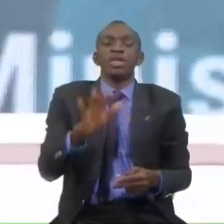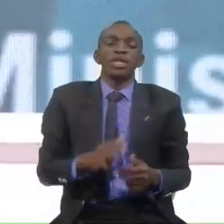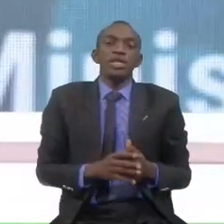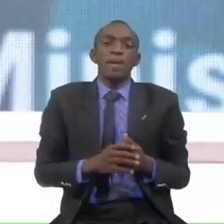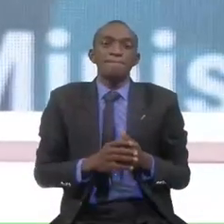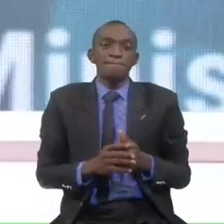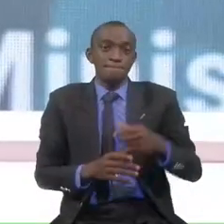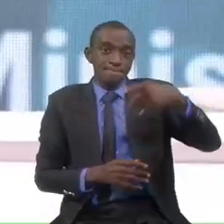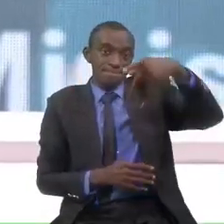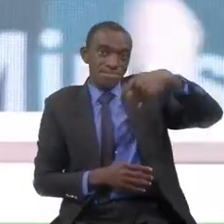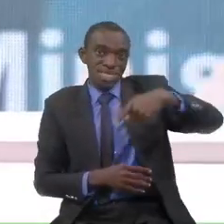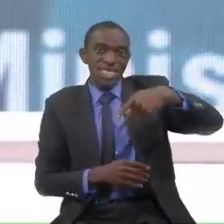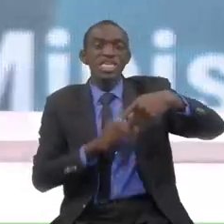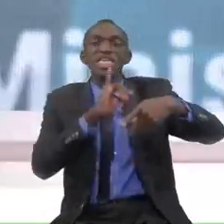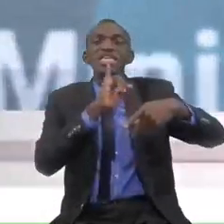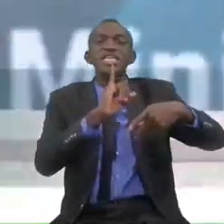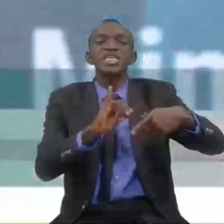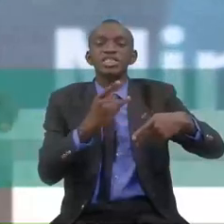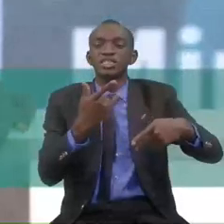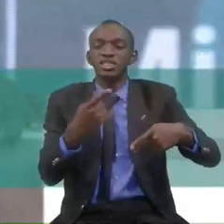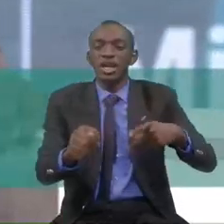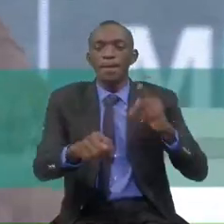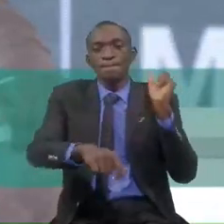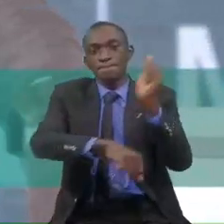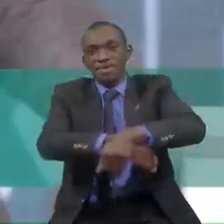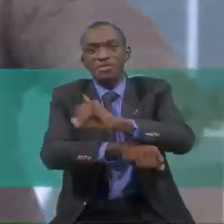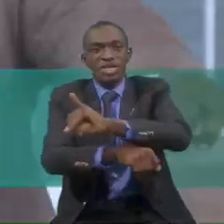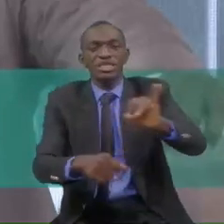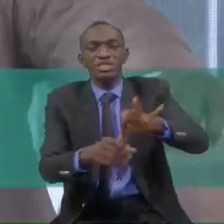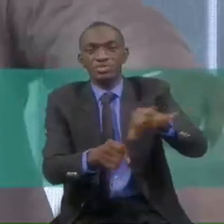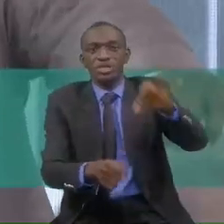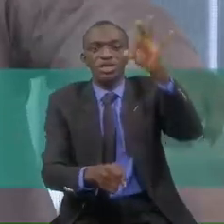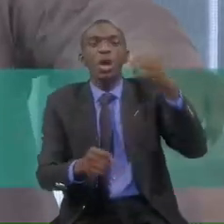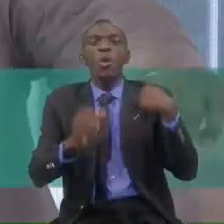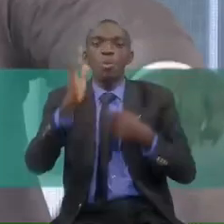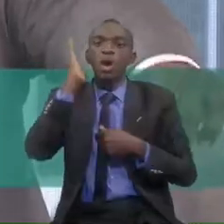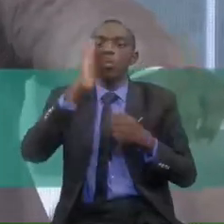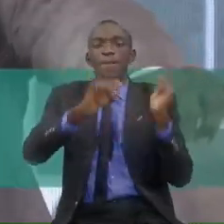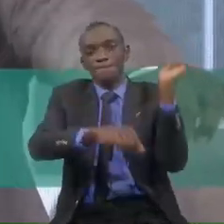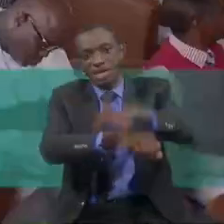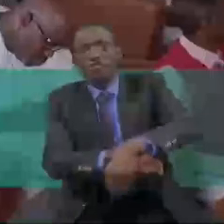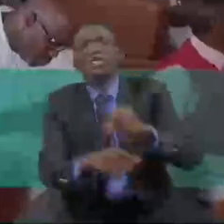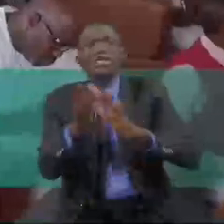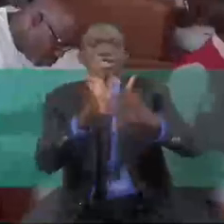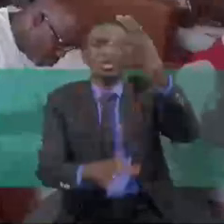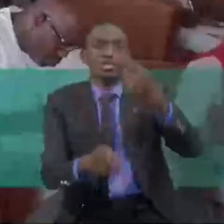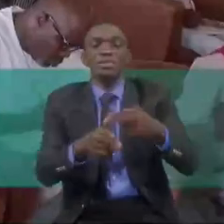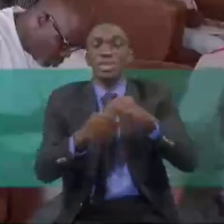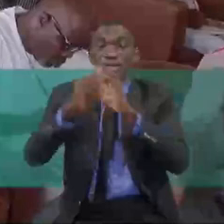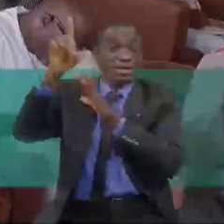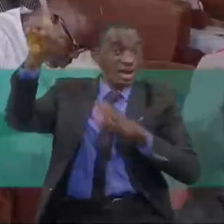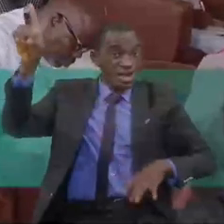Et il y a l'esprit, et il y a l'esprit de puissance. En Christ, nous aurons la